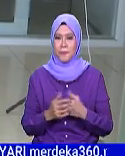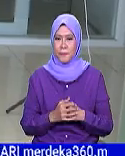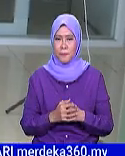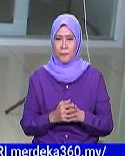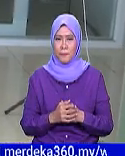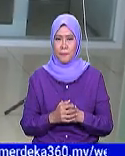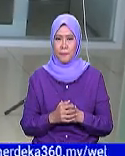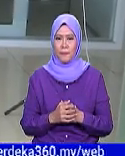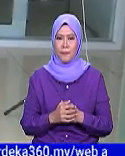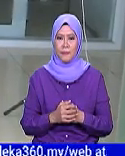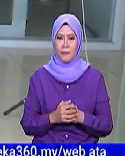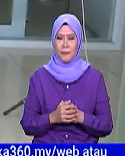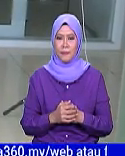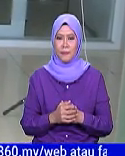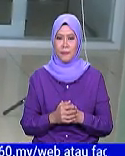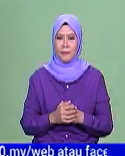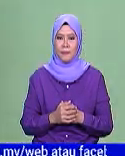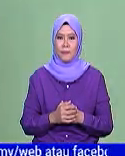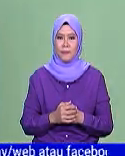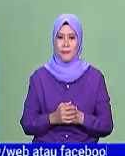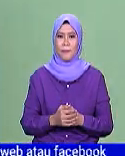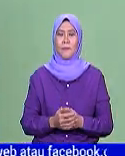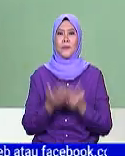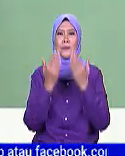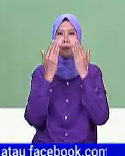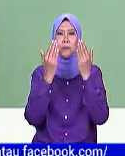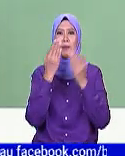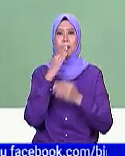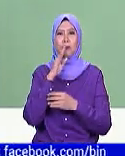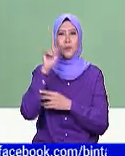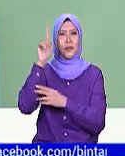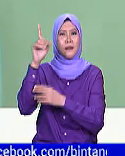pindah share berarti ajak ngecek Amira Alhamdulillah